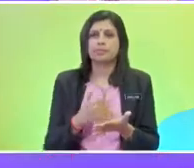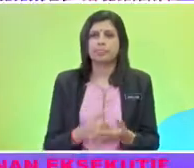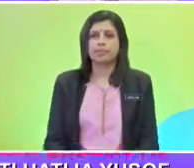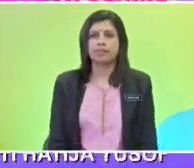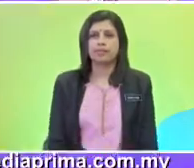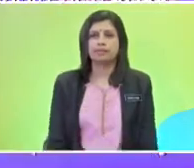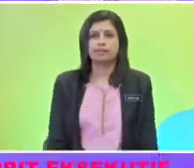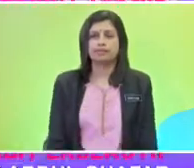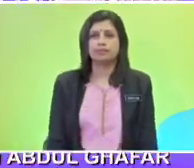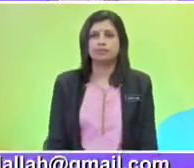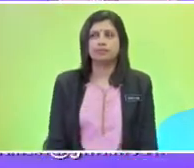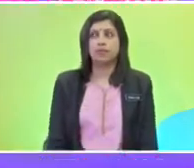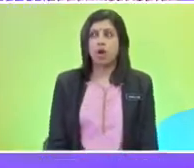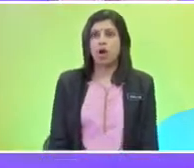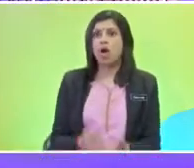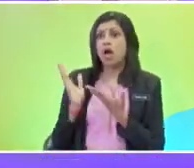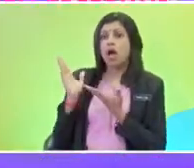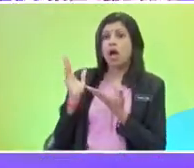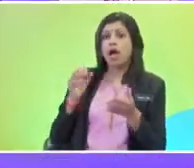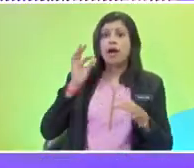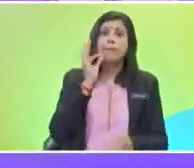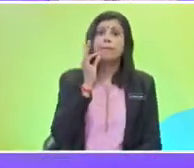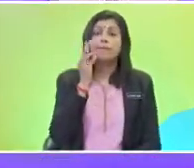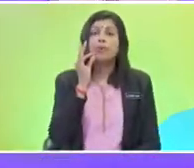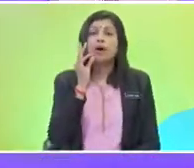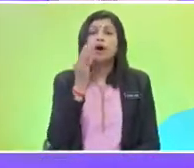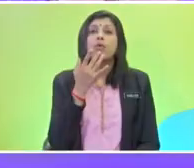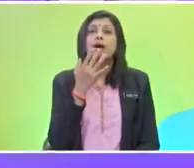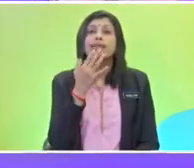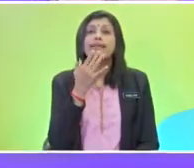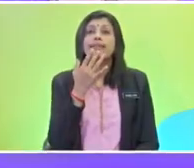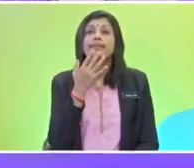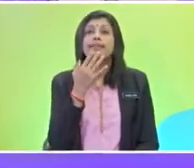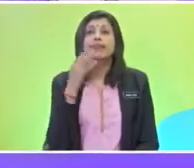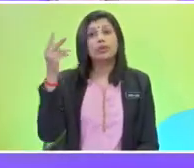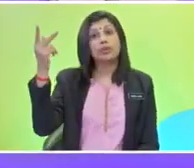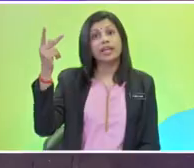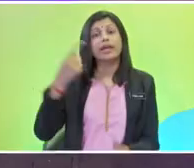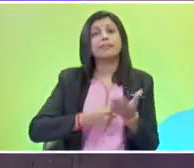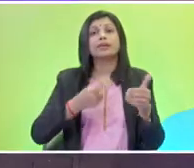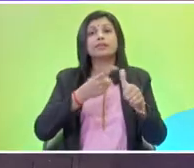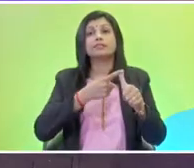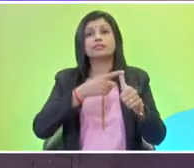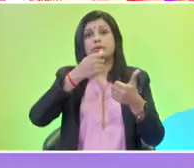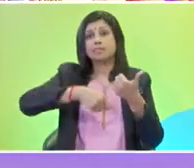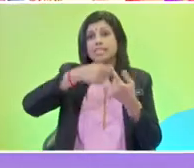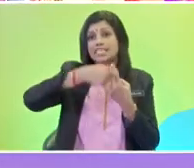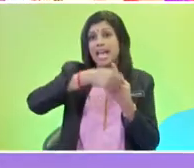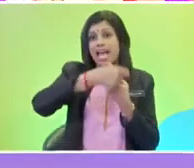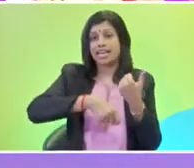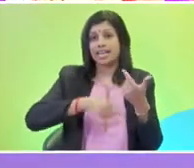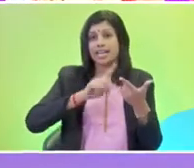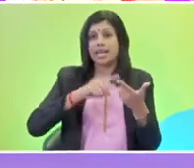Mana? Yang besar tu. Ui, buah yang berwarna kuning. Kuning pisang.